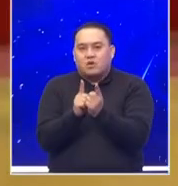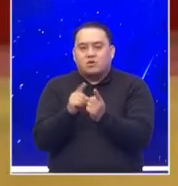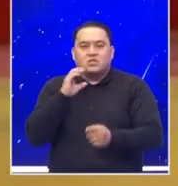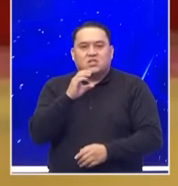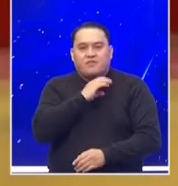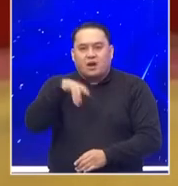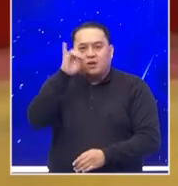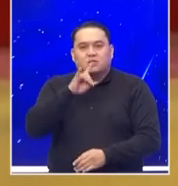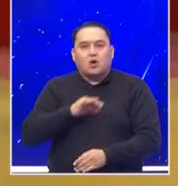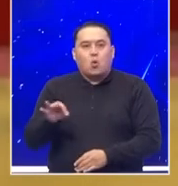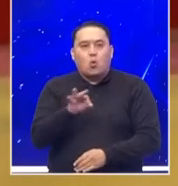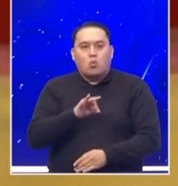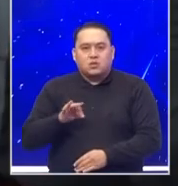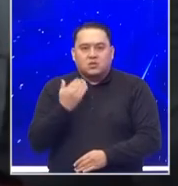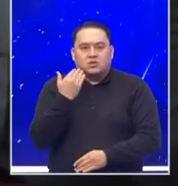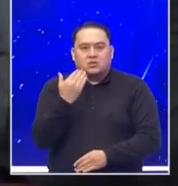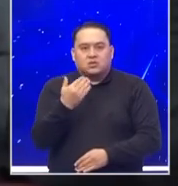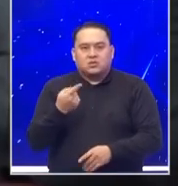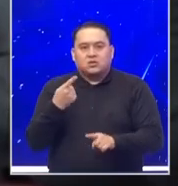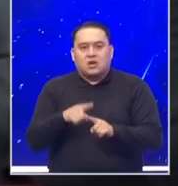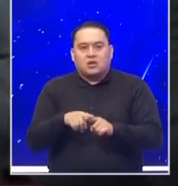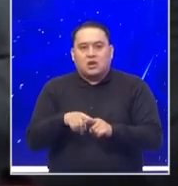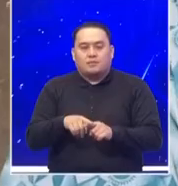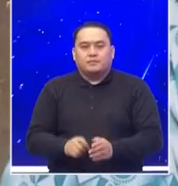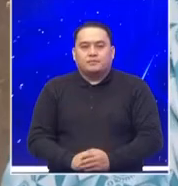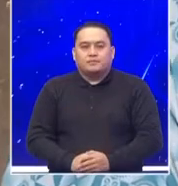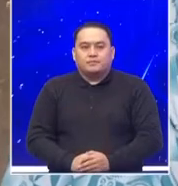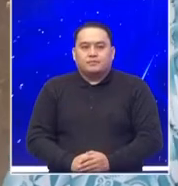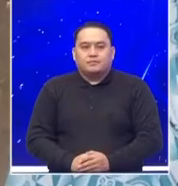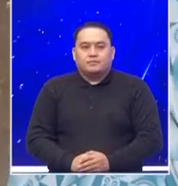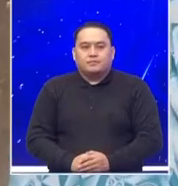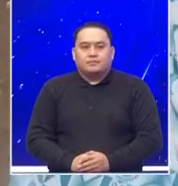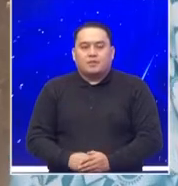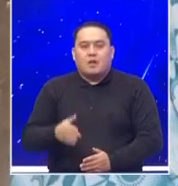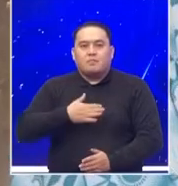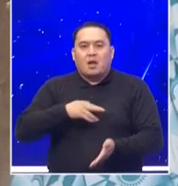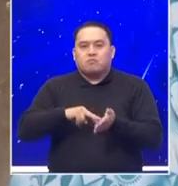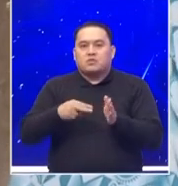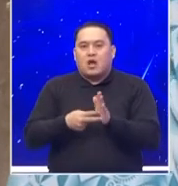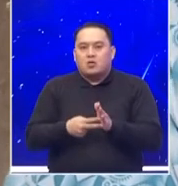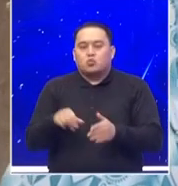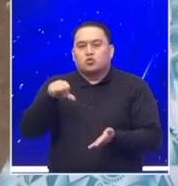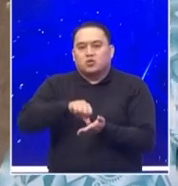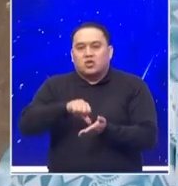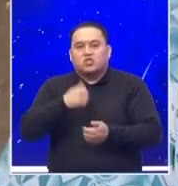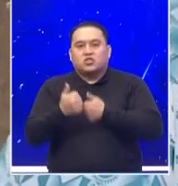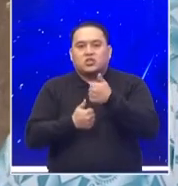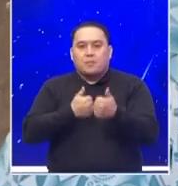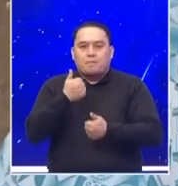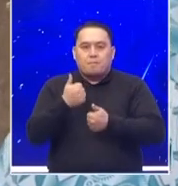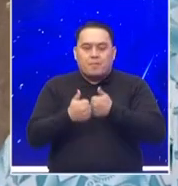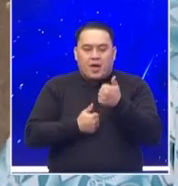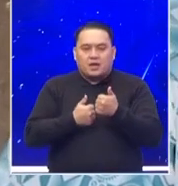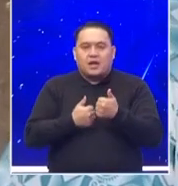северо-казахстанской области назгуль муратовой техничнее казалось камилла just orbert у меня в планах сейчас участвовать в чемпионате grand